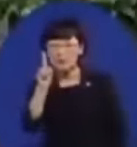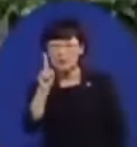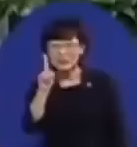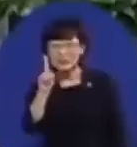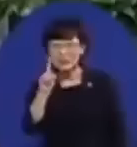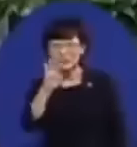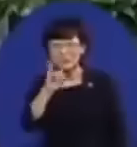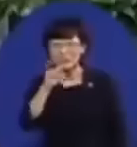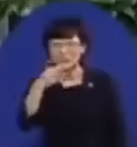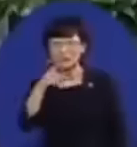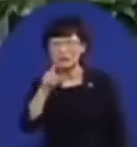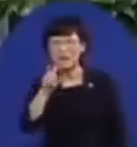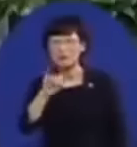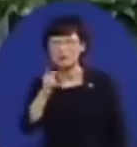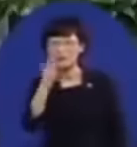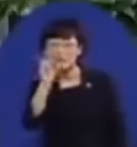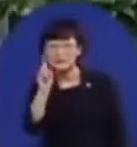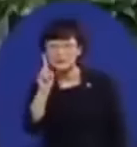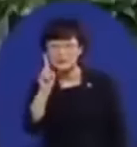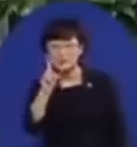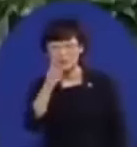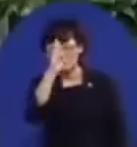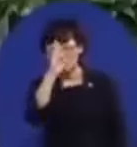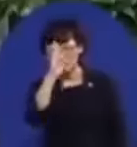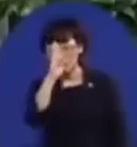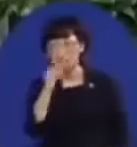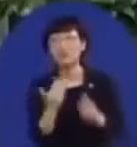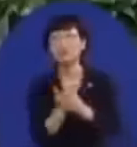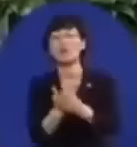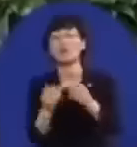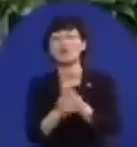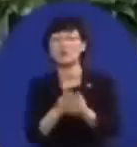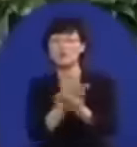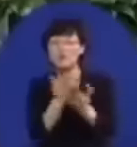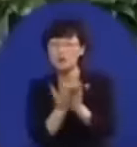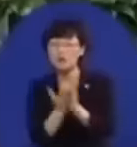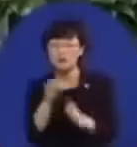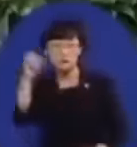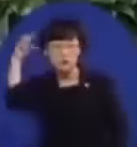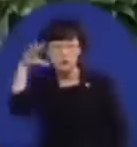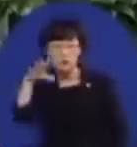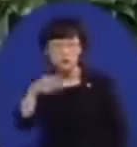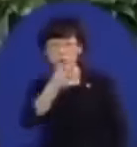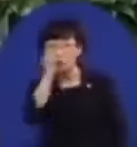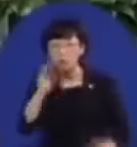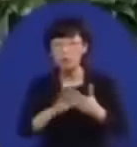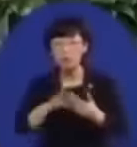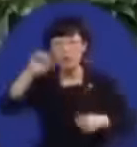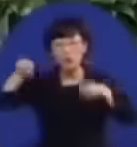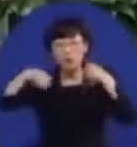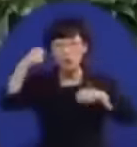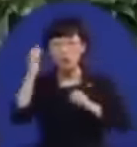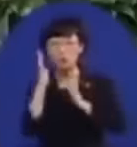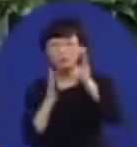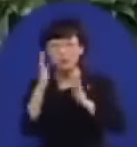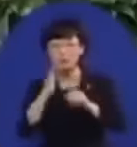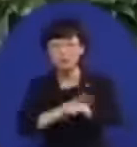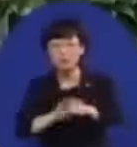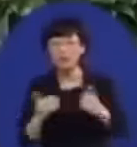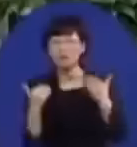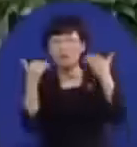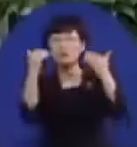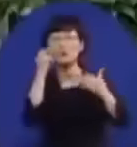결핍증으로 생겨나는 것입니다. 그 밖에도 햇빛이 부족하면 모든 동식물은 제대로 자라지 못합니다.